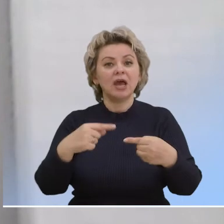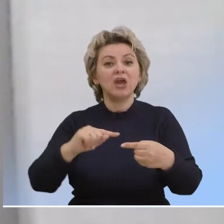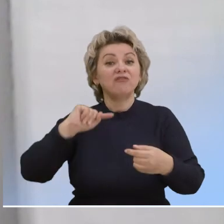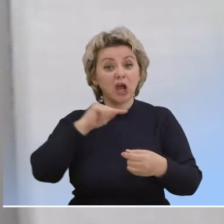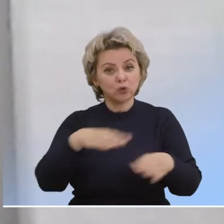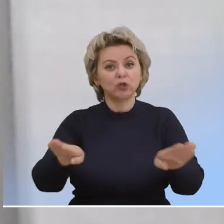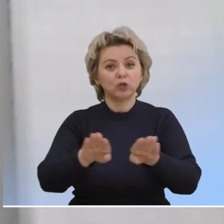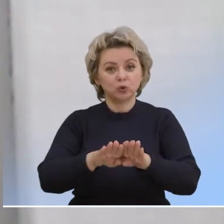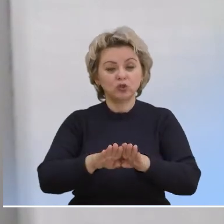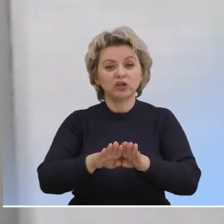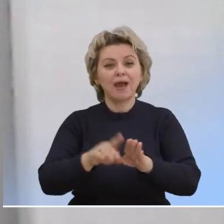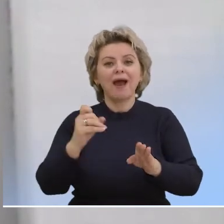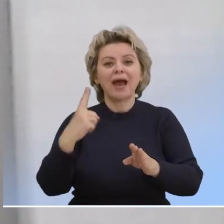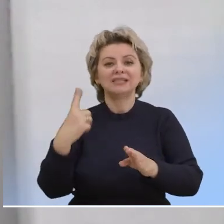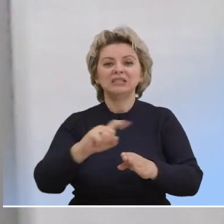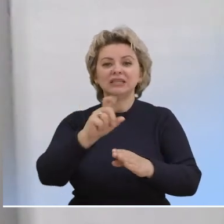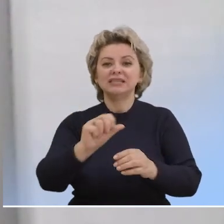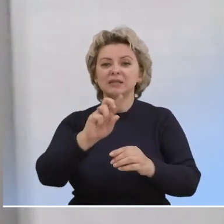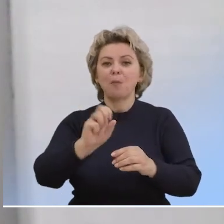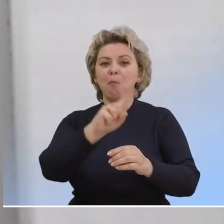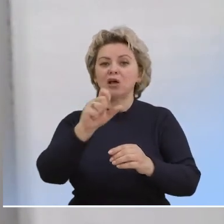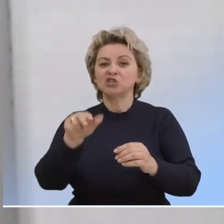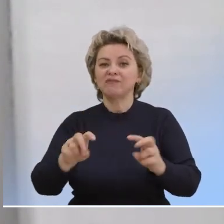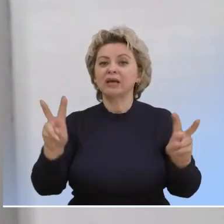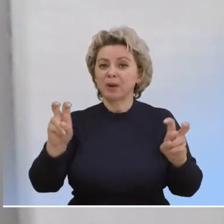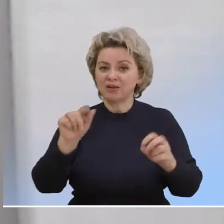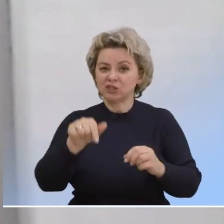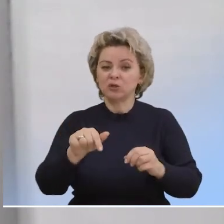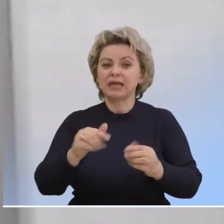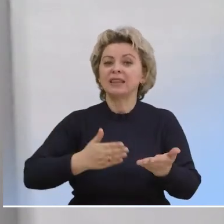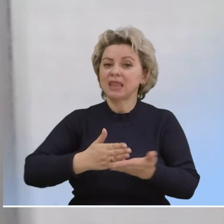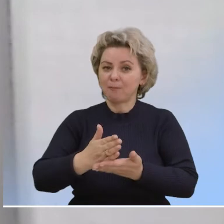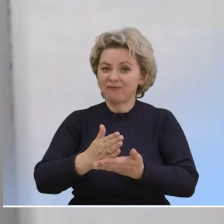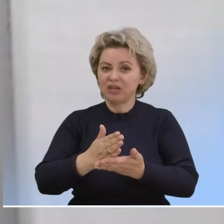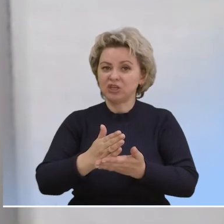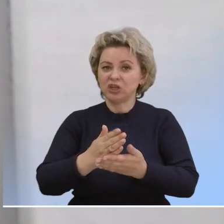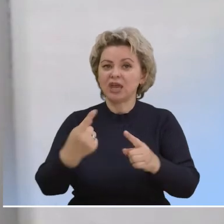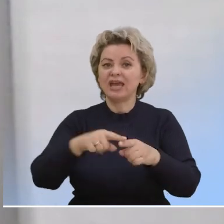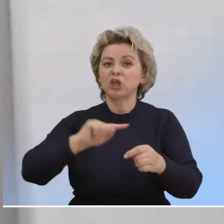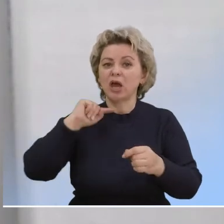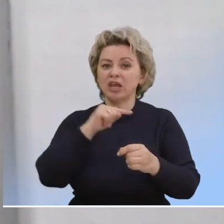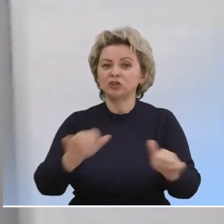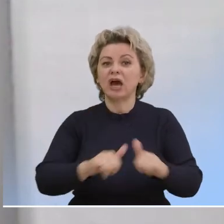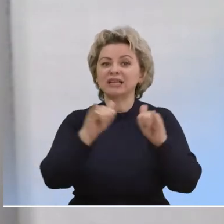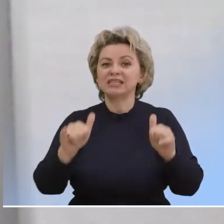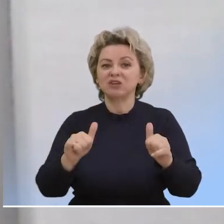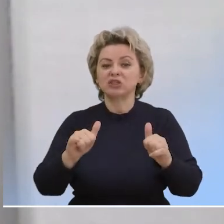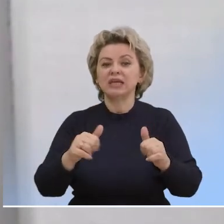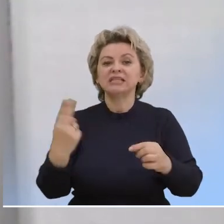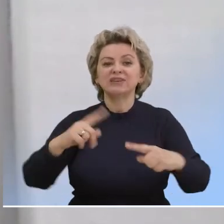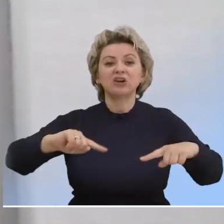разных экономиках. Так вот, один из базовых постулатов и базовых направлений цифровой экономики – это развитие